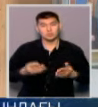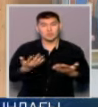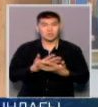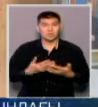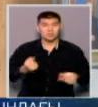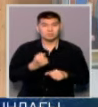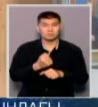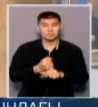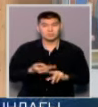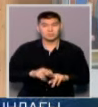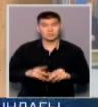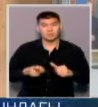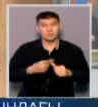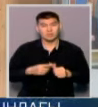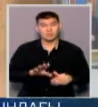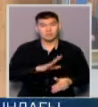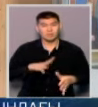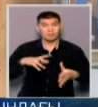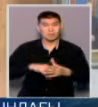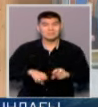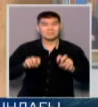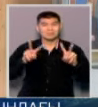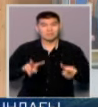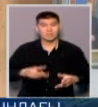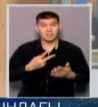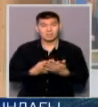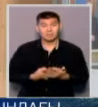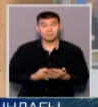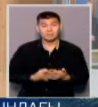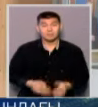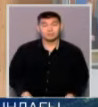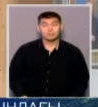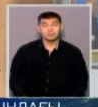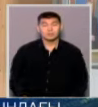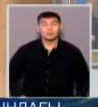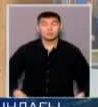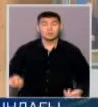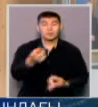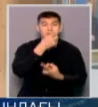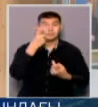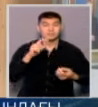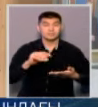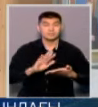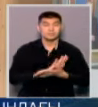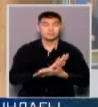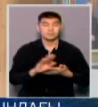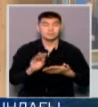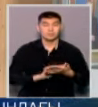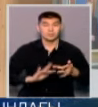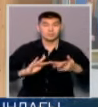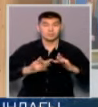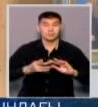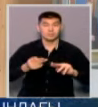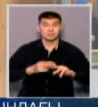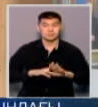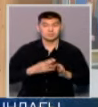көрінісі, атауы болады. Осының бәрін әдей ұсынып отырған себебіміз бұқаралық ақпарат құралдары арқылы, әлеуметтік желдер